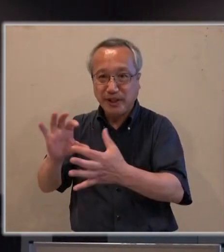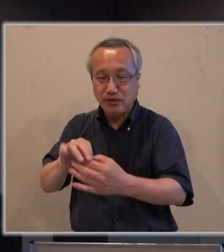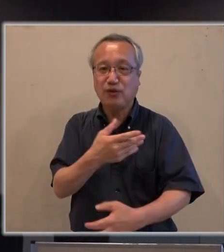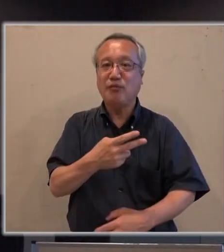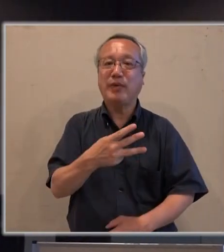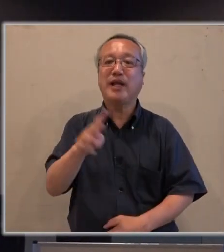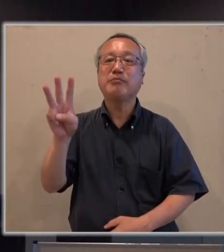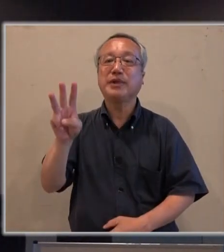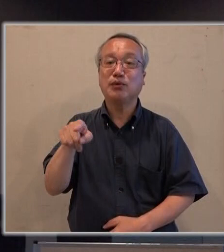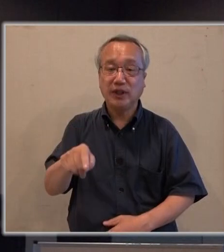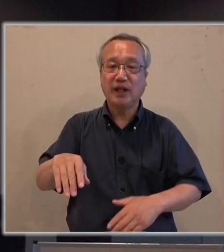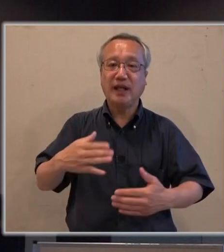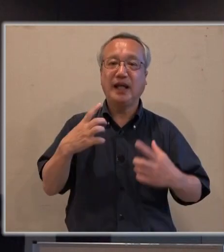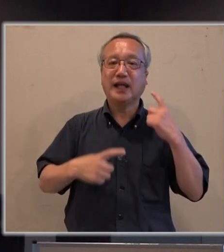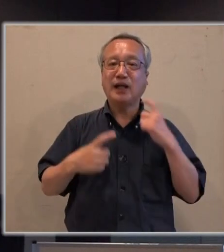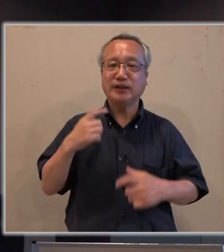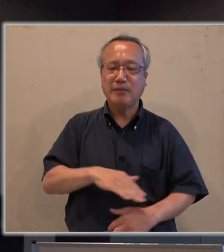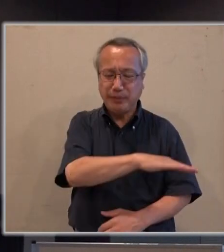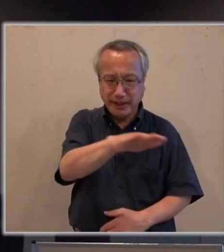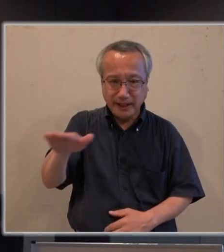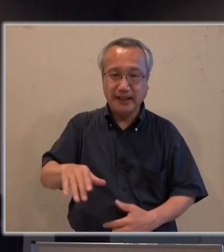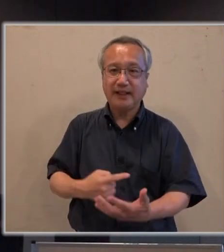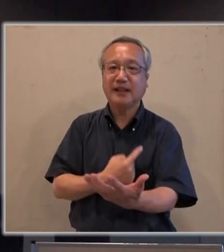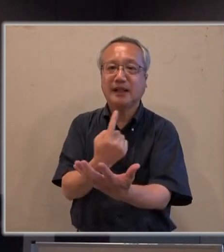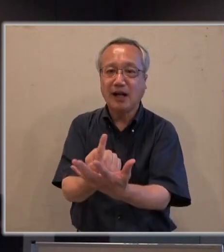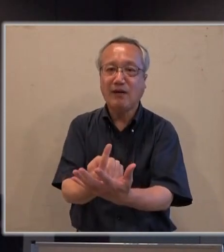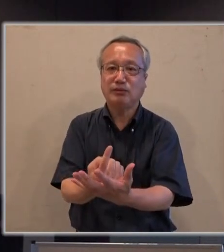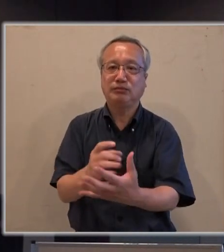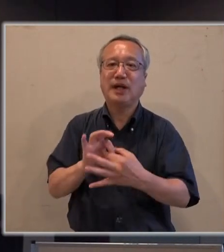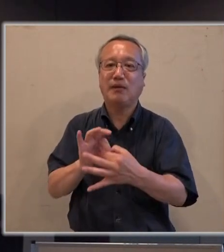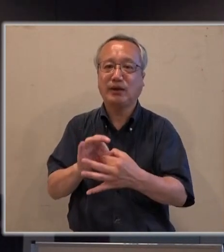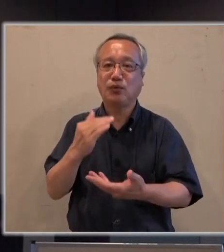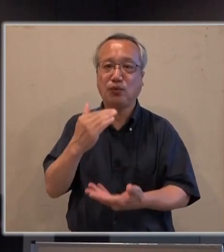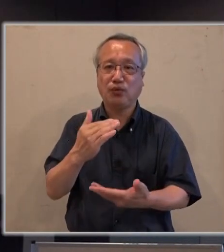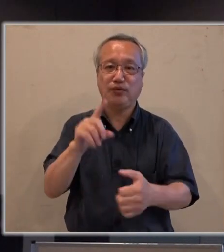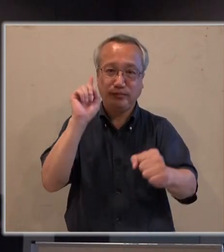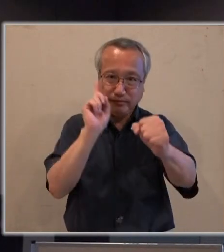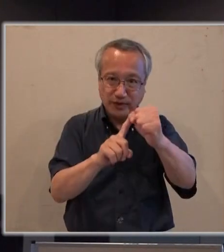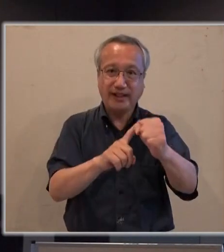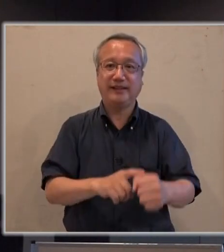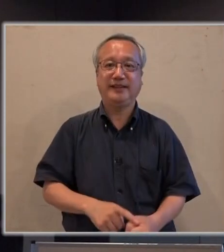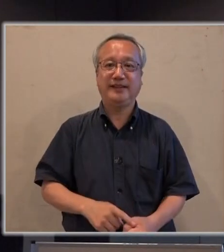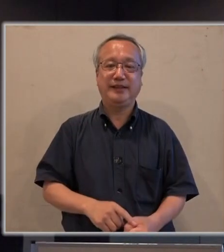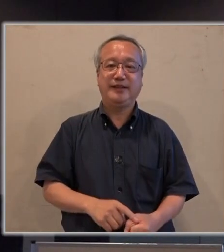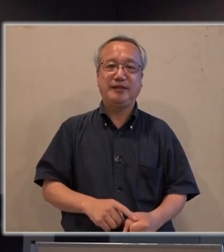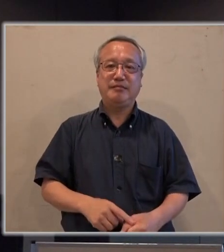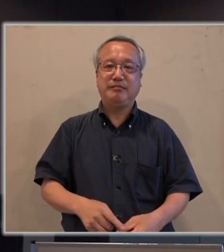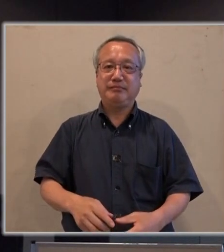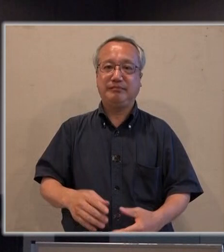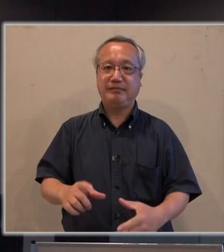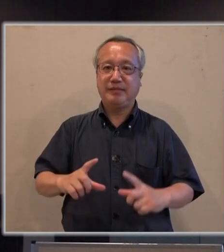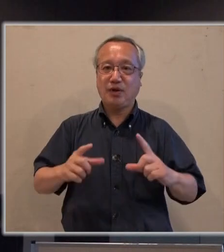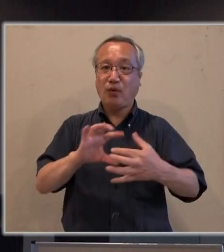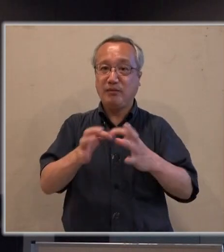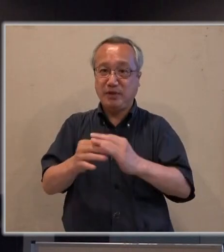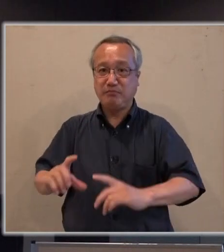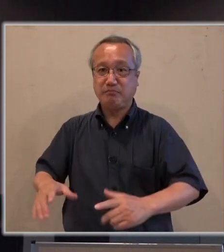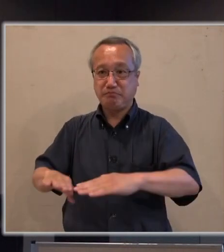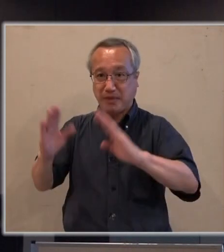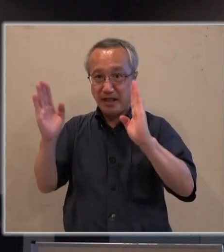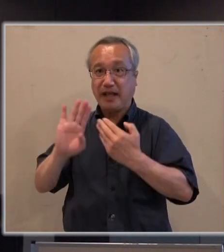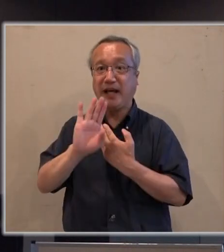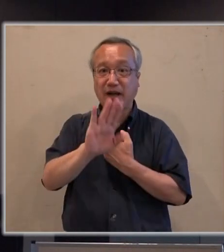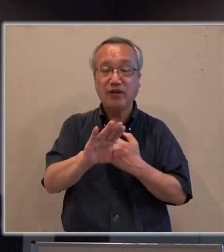生みんなで関わるために作った団体です。2014年に立ち上げて、オリンピック終わった後もそのレガシーに向け、